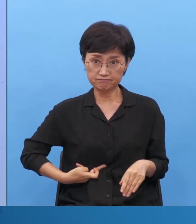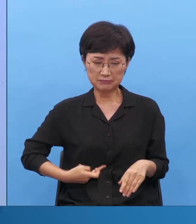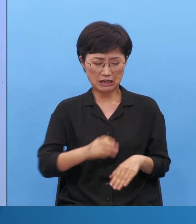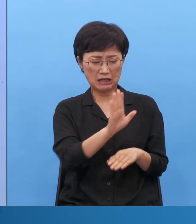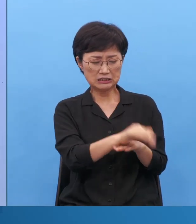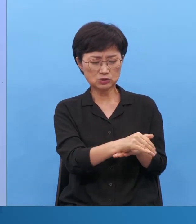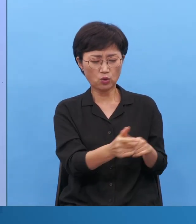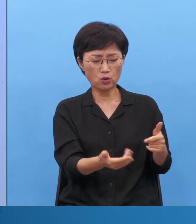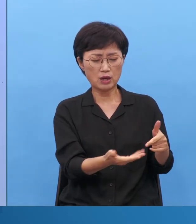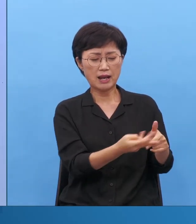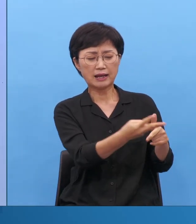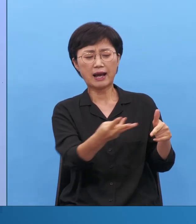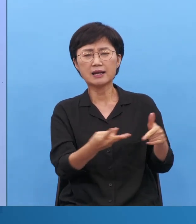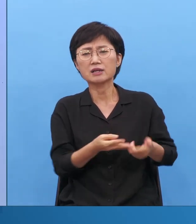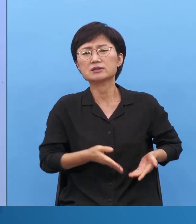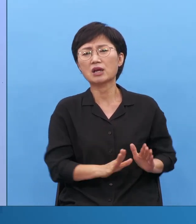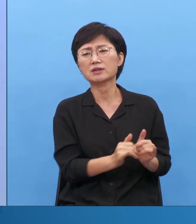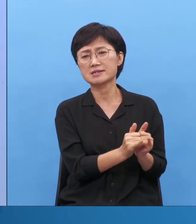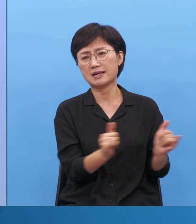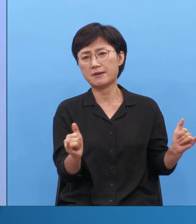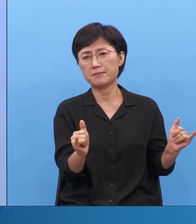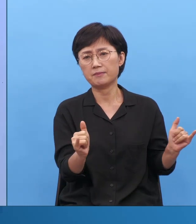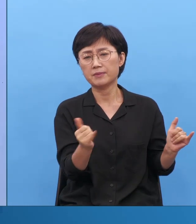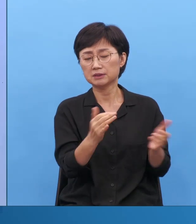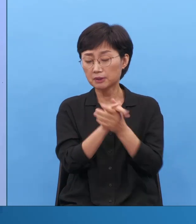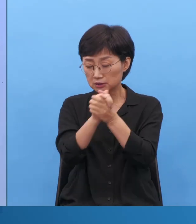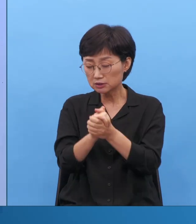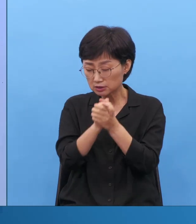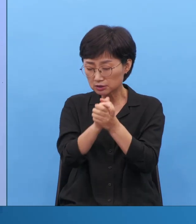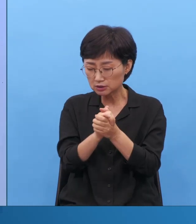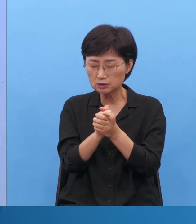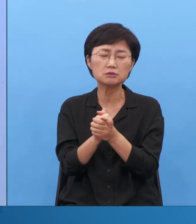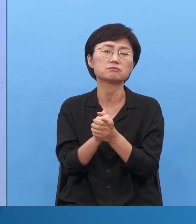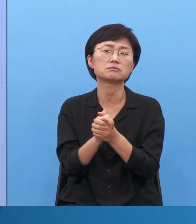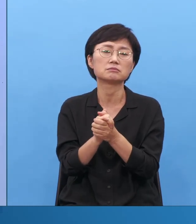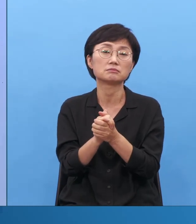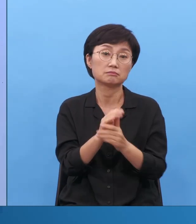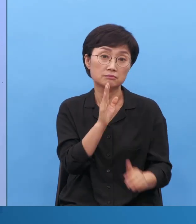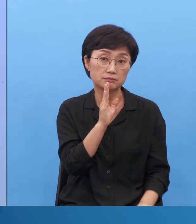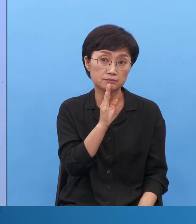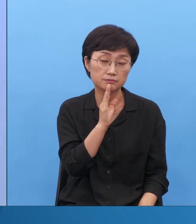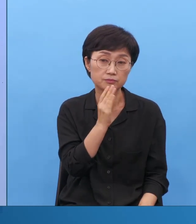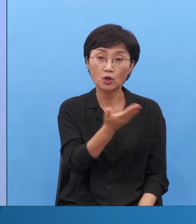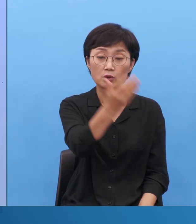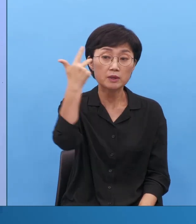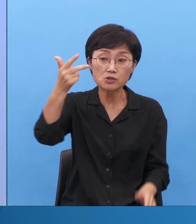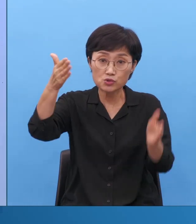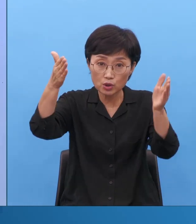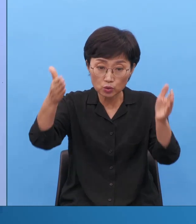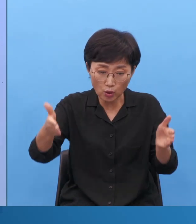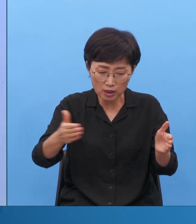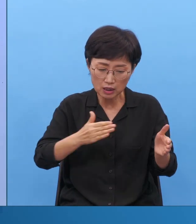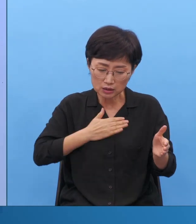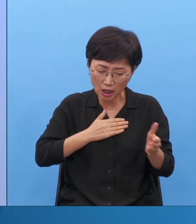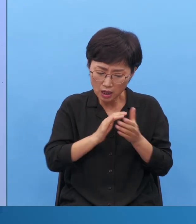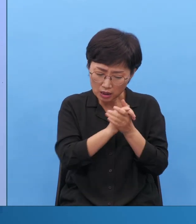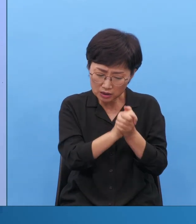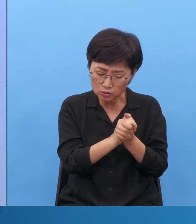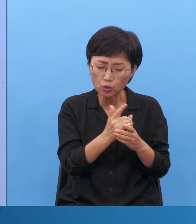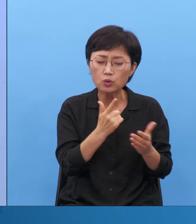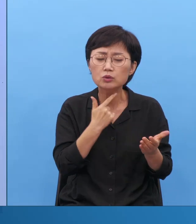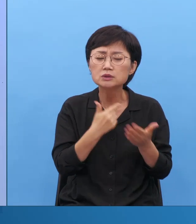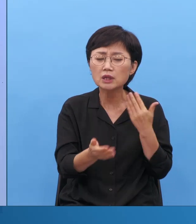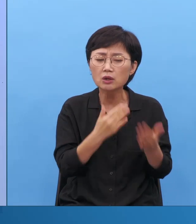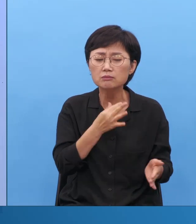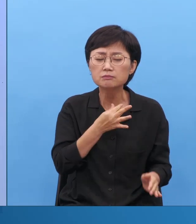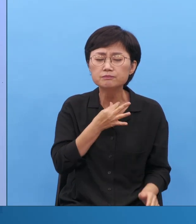these people who were just Galileans, they knew and they were able to move the world. 한 주간 사는 동안에 이 체험이 있어야 돼요. 기도하는 체험이. And as you live throughout